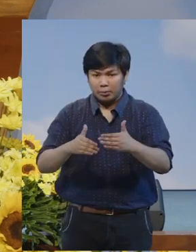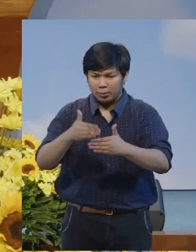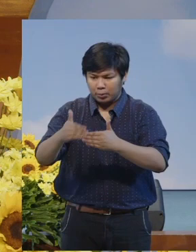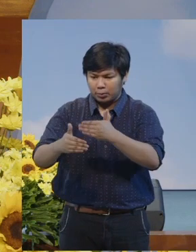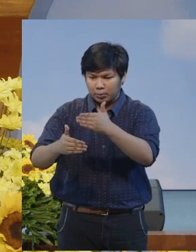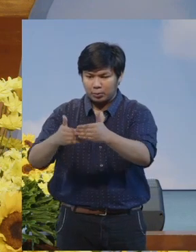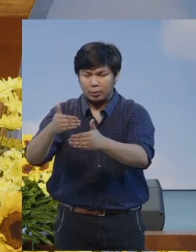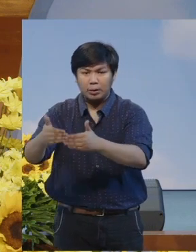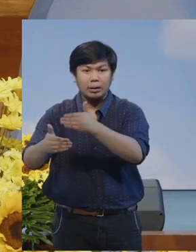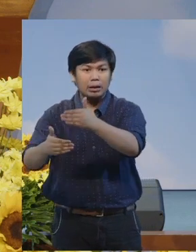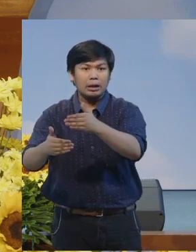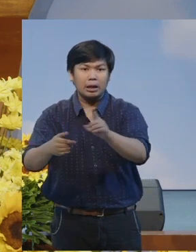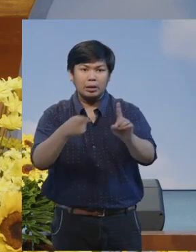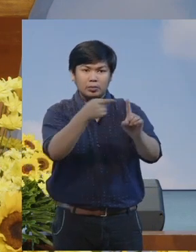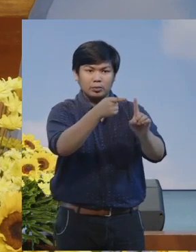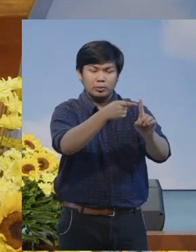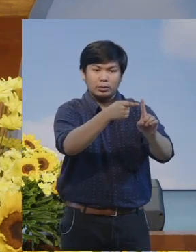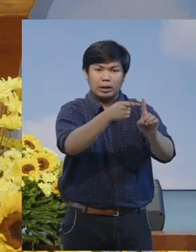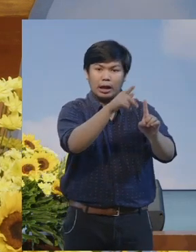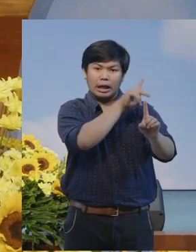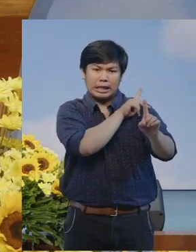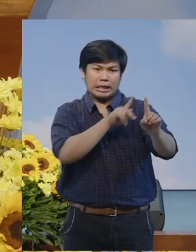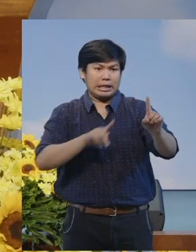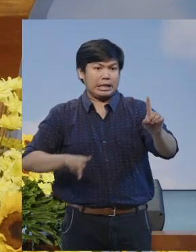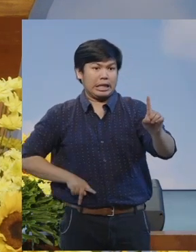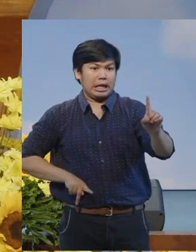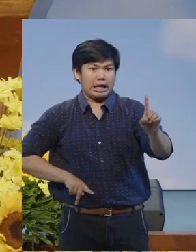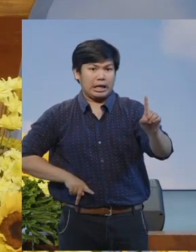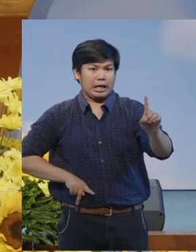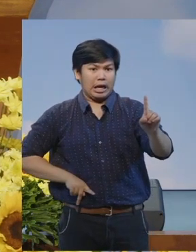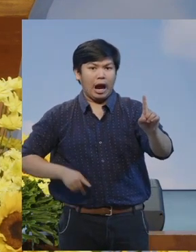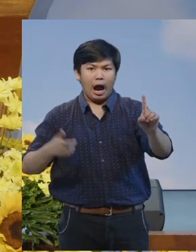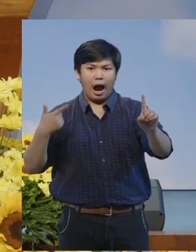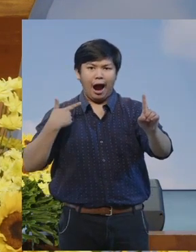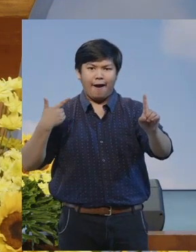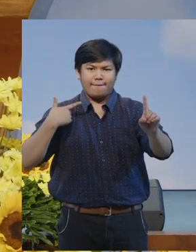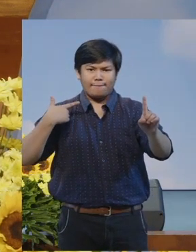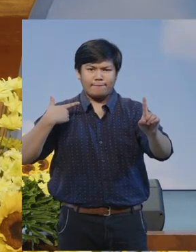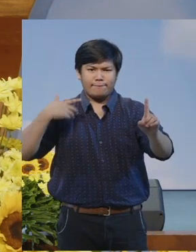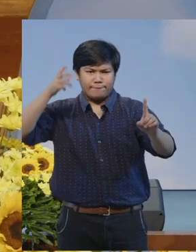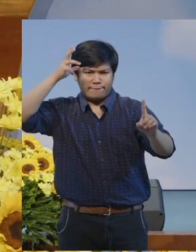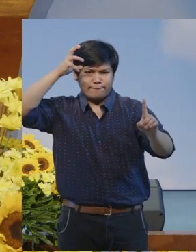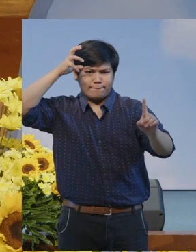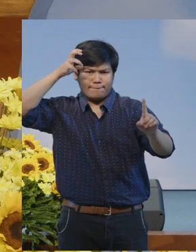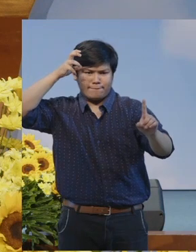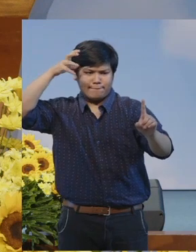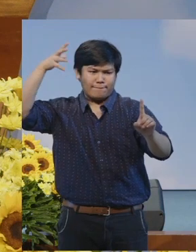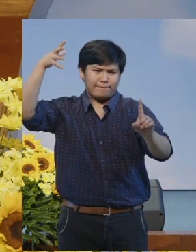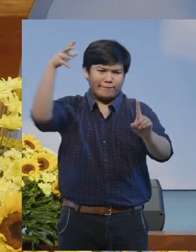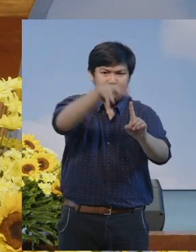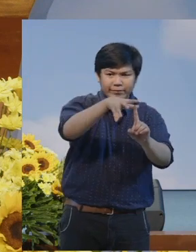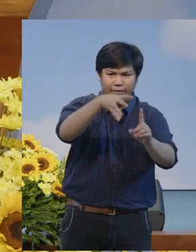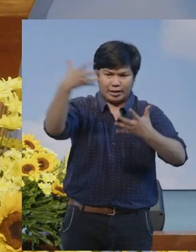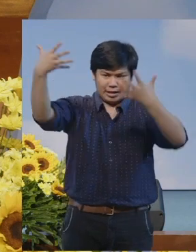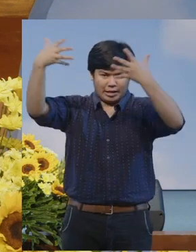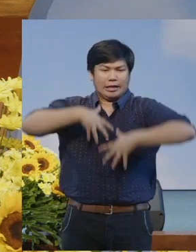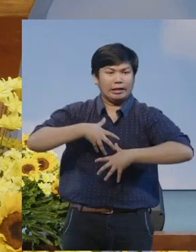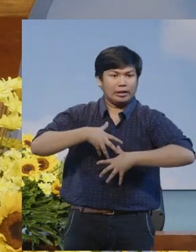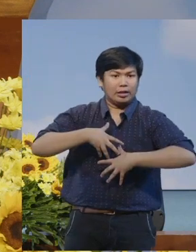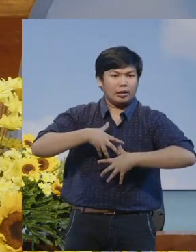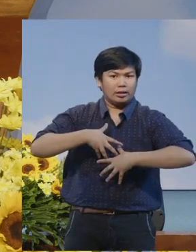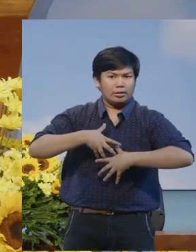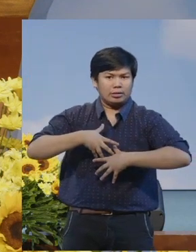ng haring ito ay merong kapangyarihan na siyang nag-udyok sa kanya at nagbigay ng kapangyarihan sa kanya upang